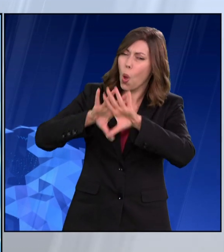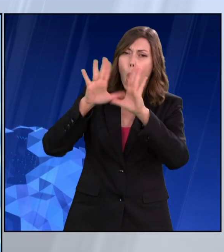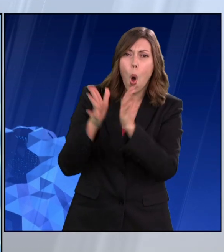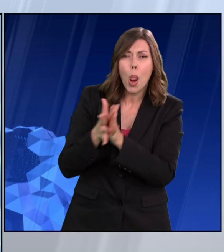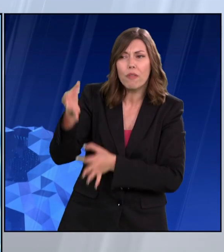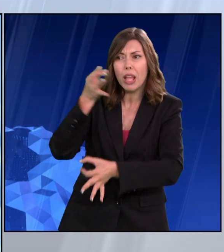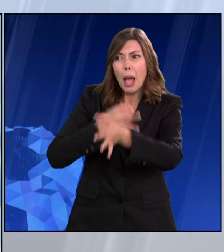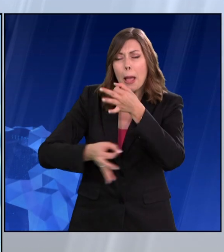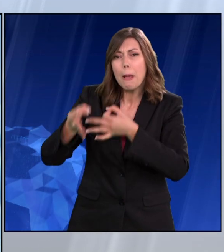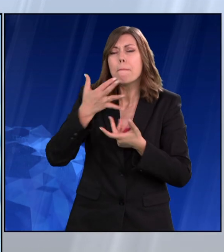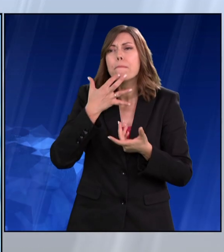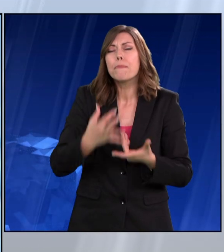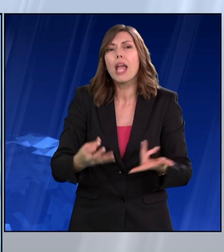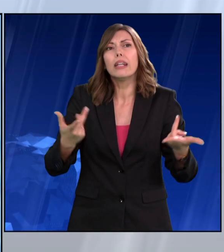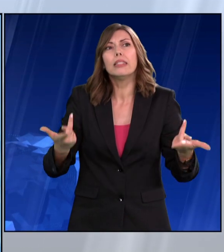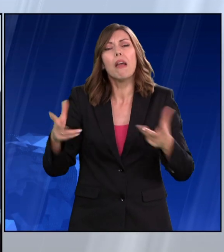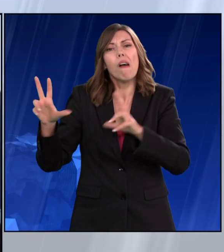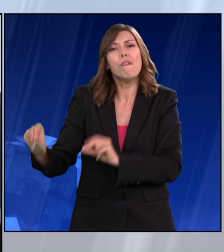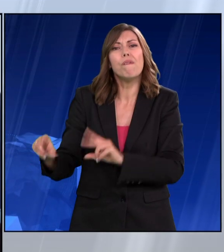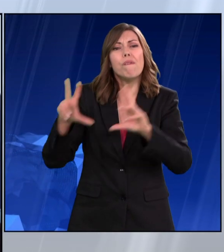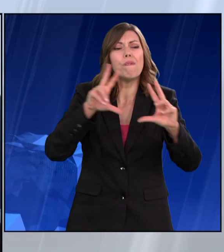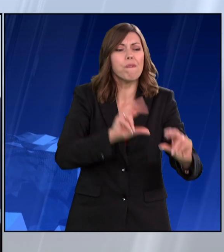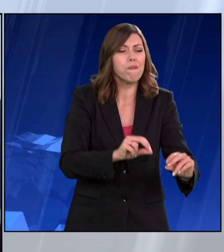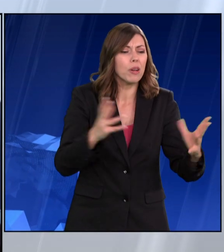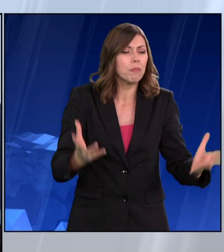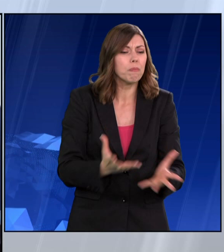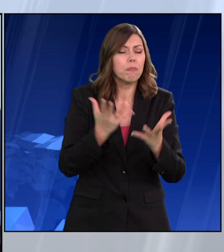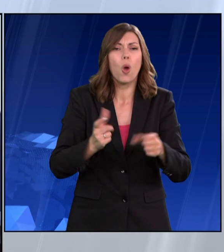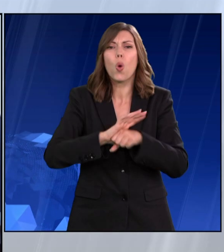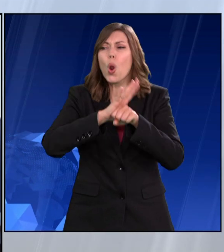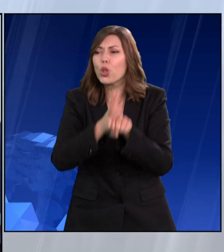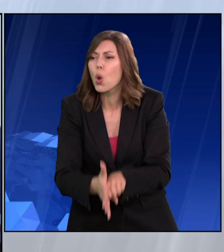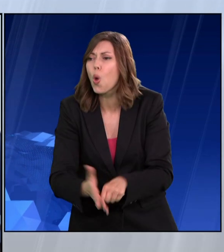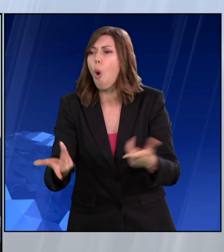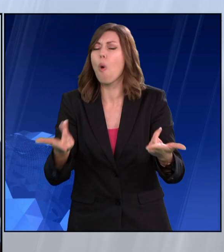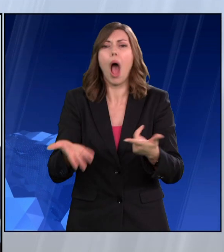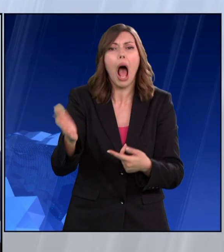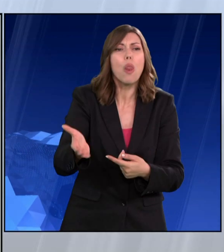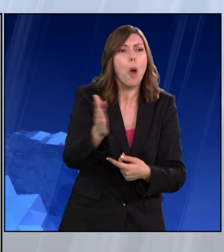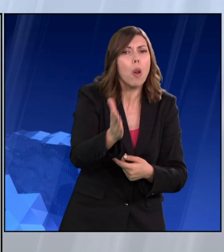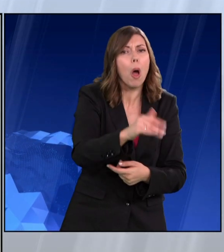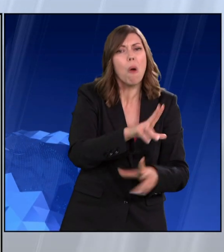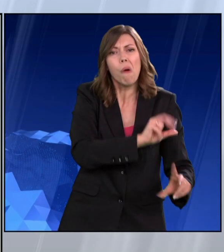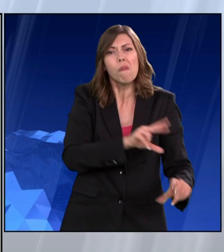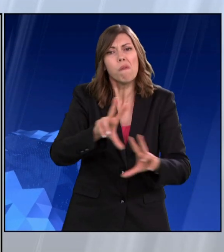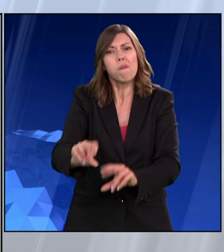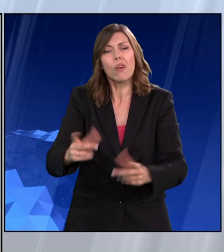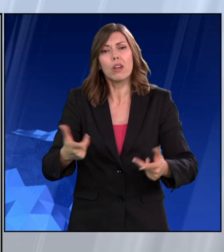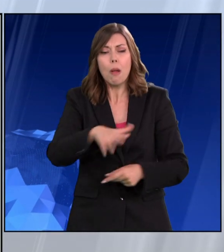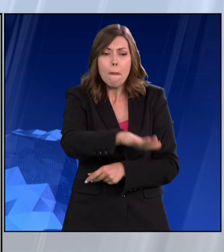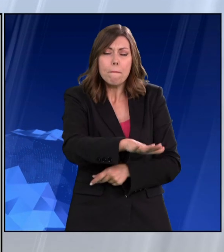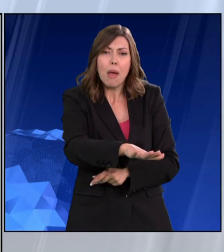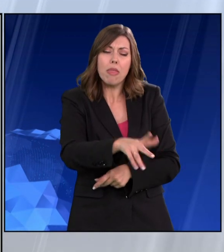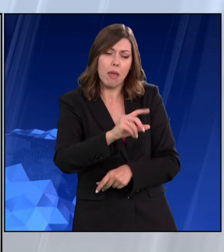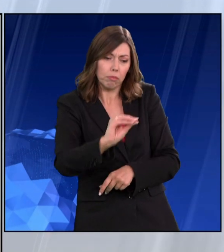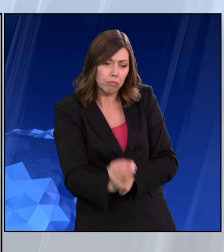και συμπτώματα που πιθανόν θα μπορούσε να προκαλέσει και ο κορονοϊός. Πώς δηλαδή ένας γονιός θα ξεχωρίσει αν το παιδί του